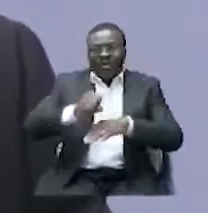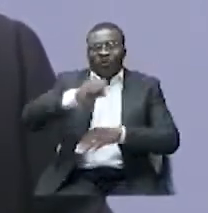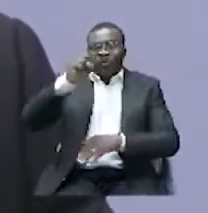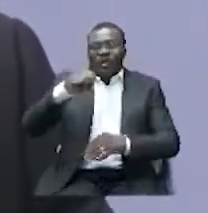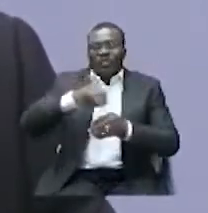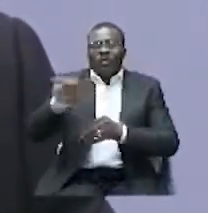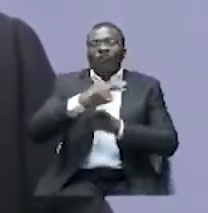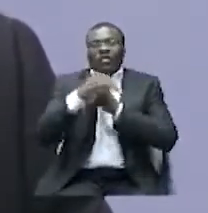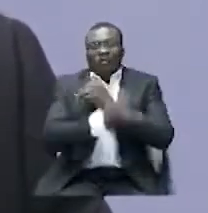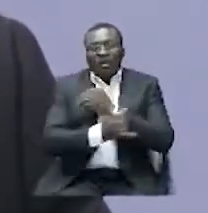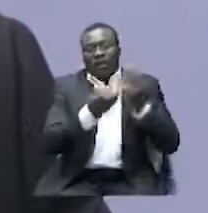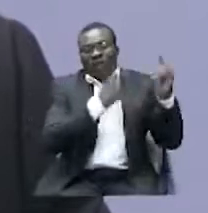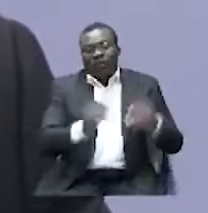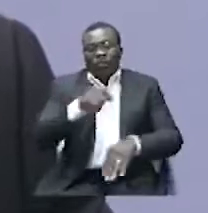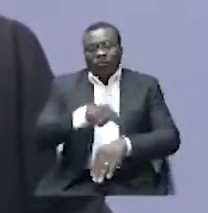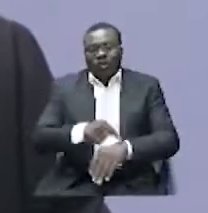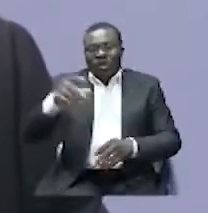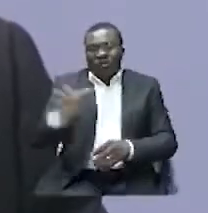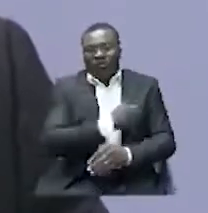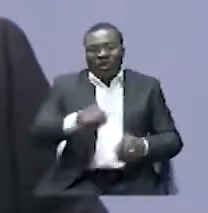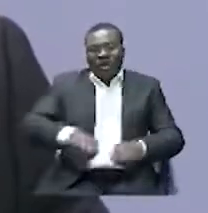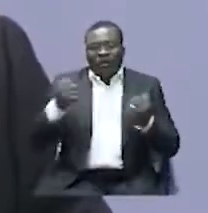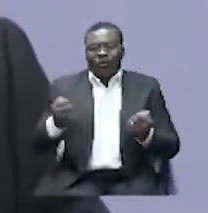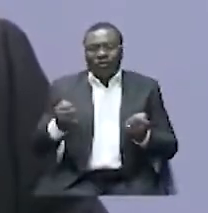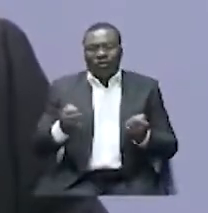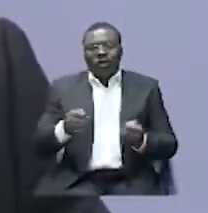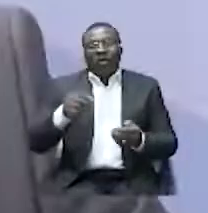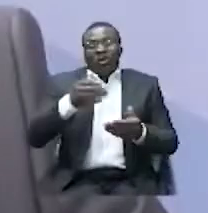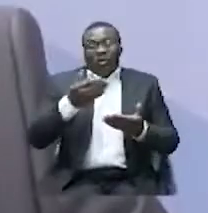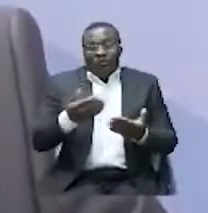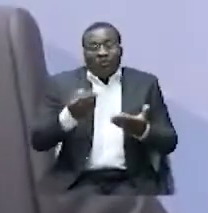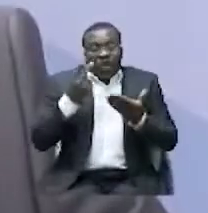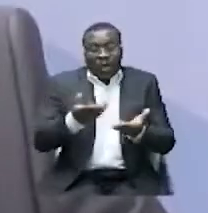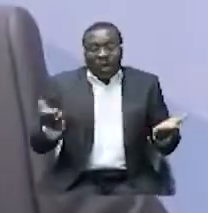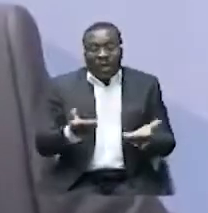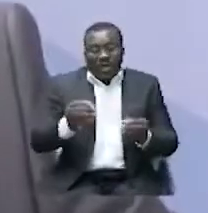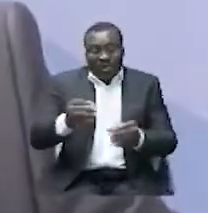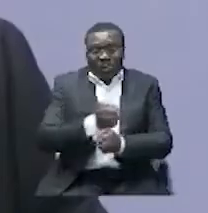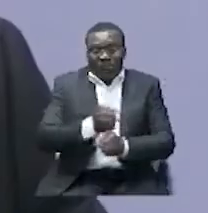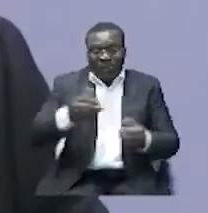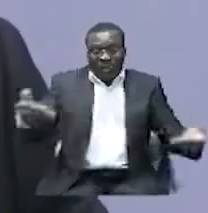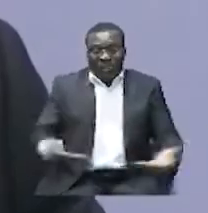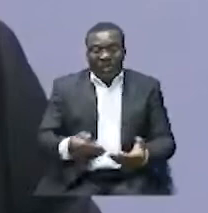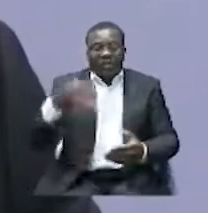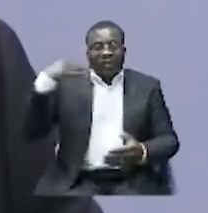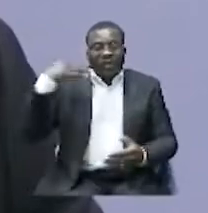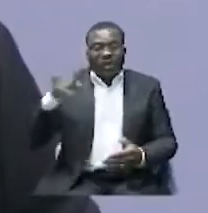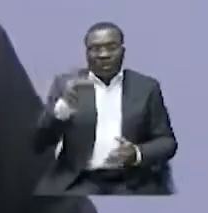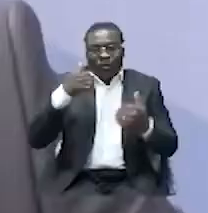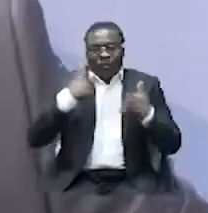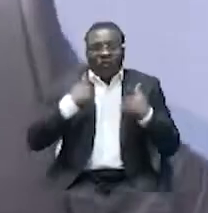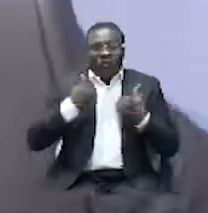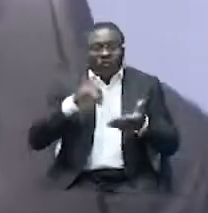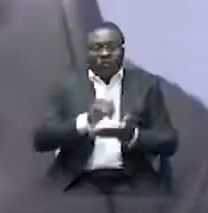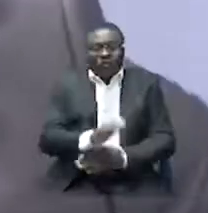votre pays. Et depuis ce temps, vous prenez la rupture. Kondé Ogouchina, voilà brièvement présenté le candidat que nous avons en face ce